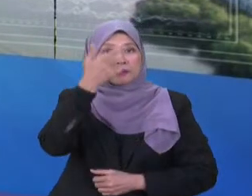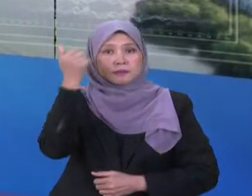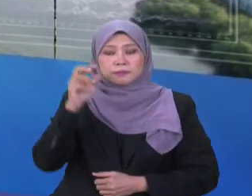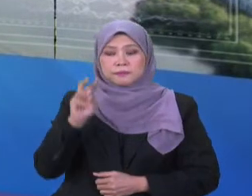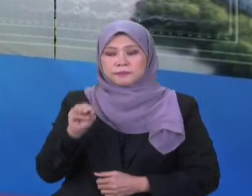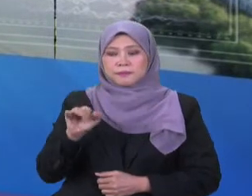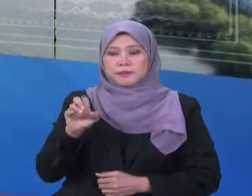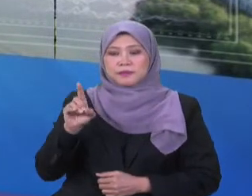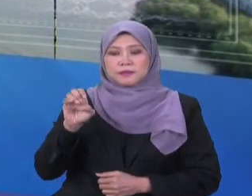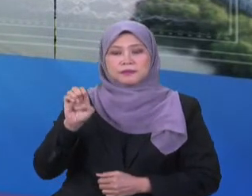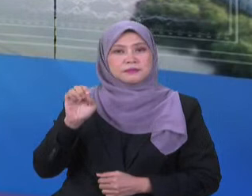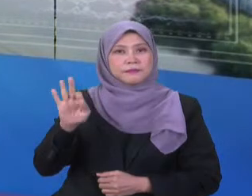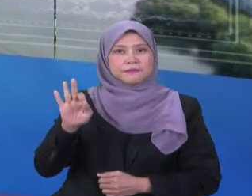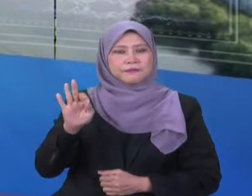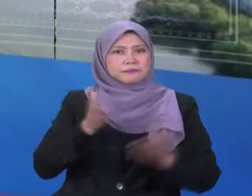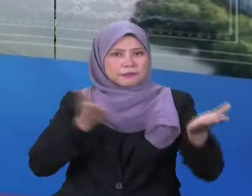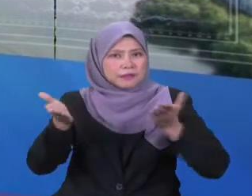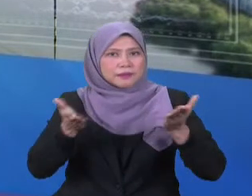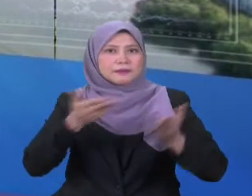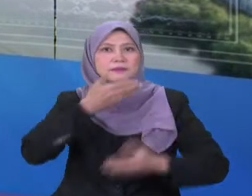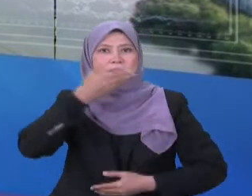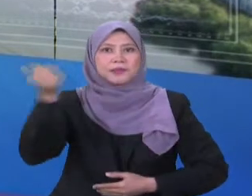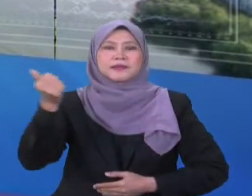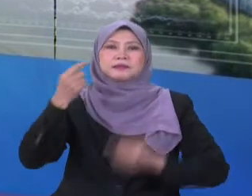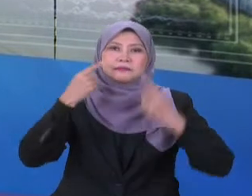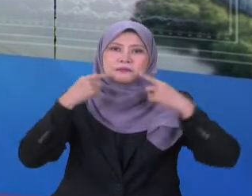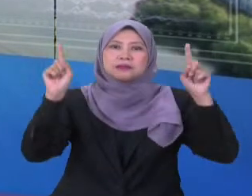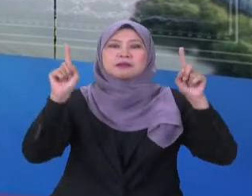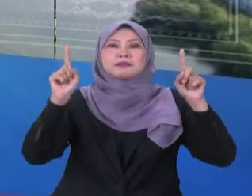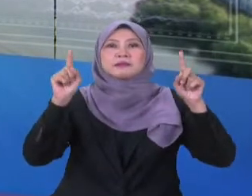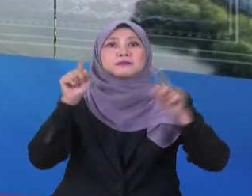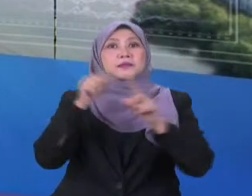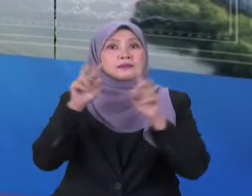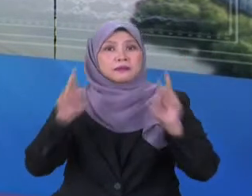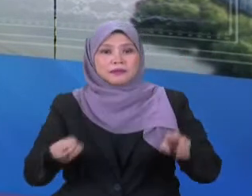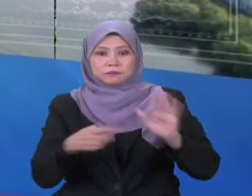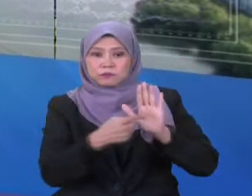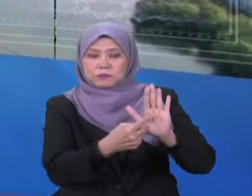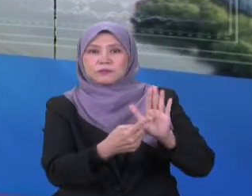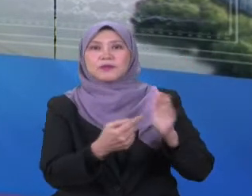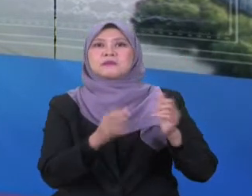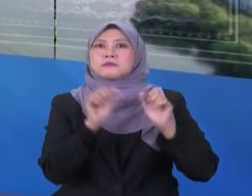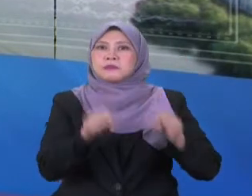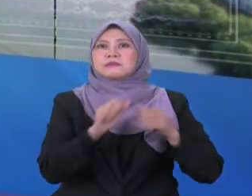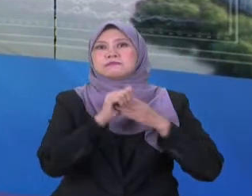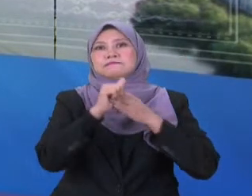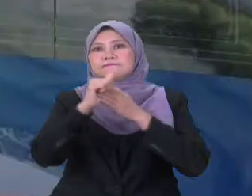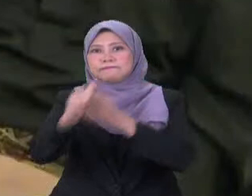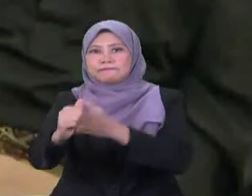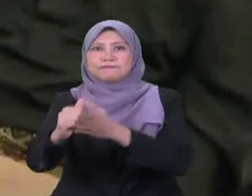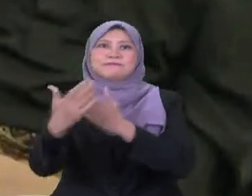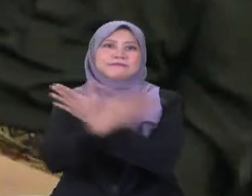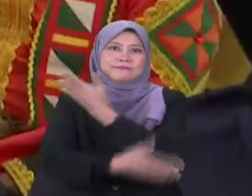mampu memberikan peringatan yang terbaik dan Cemerlang kepada rakyat sekaligus memacu pembangunan negara